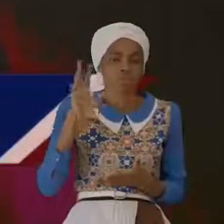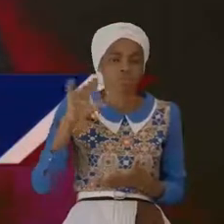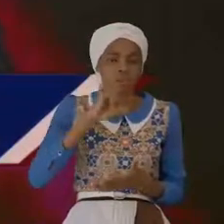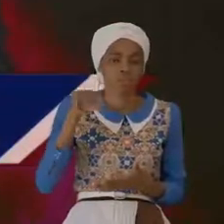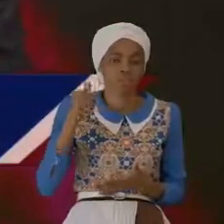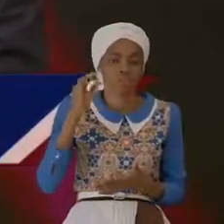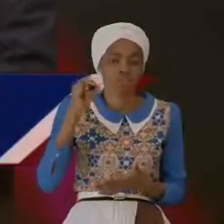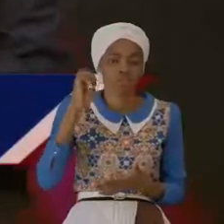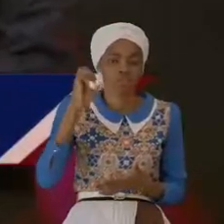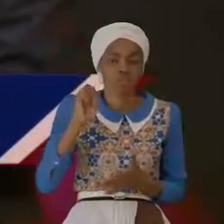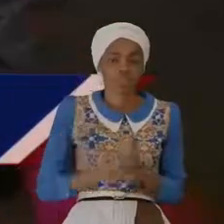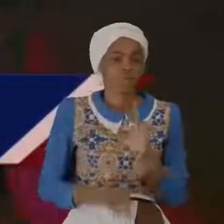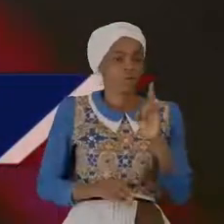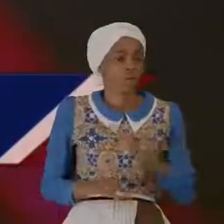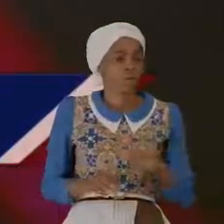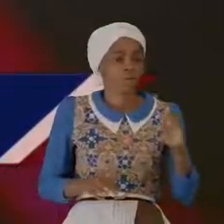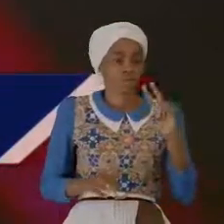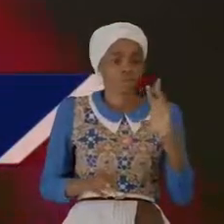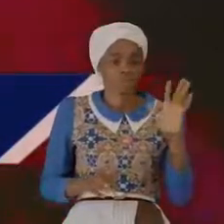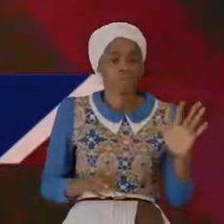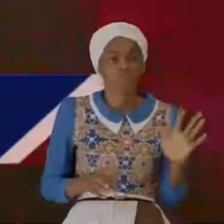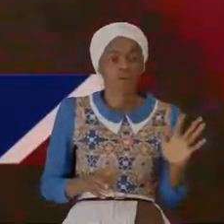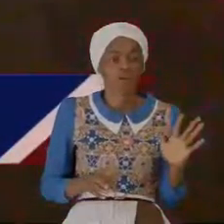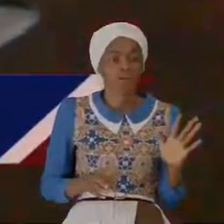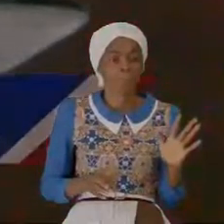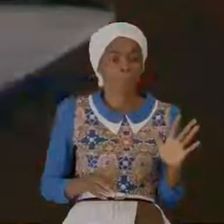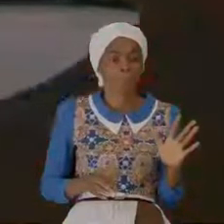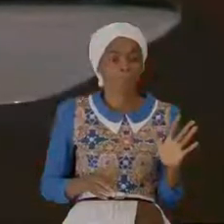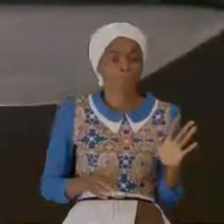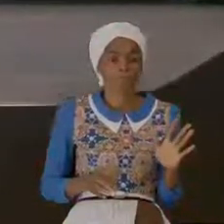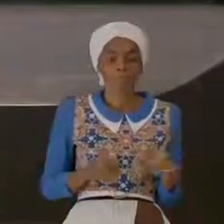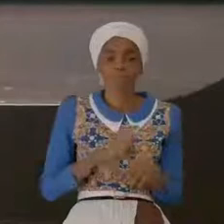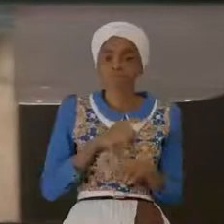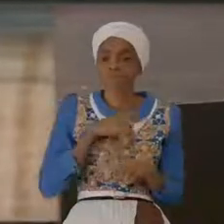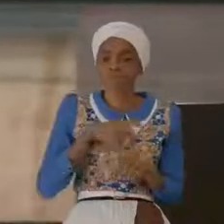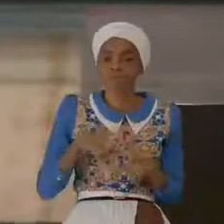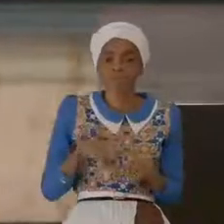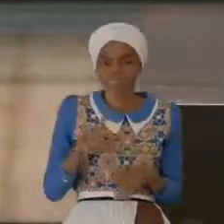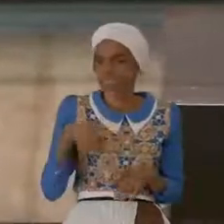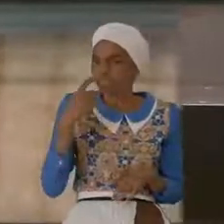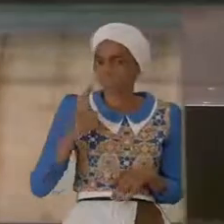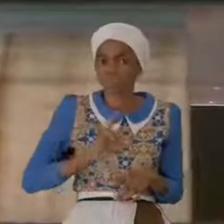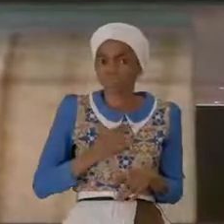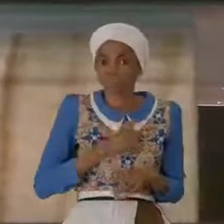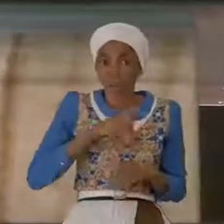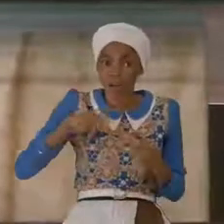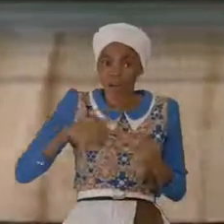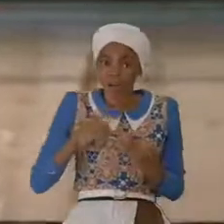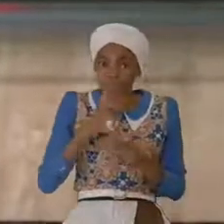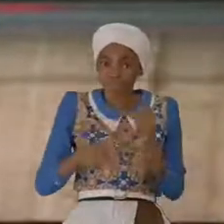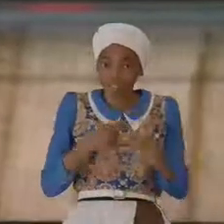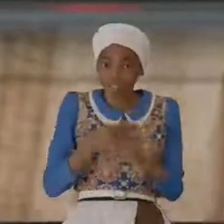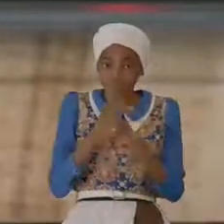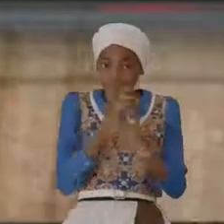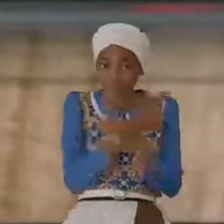C'est dit en Jacques. On va à Jacques. Jacques 1, 25. Cela nous fait